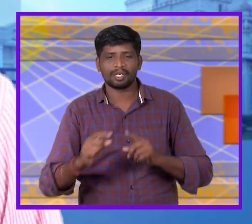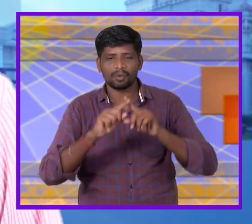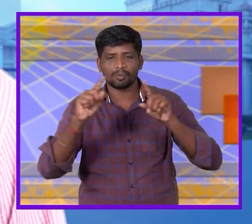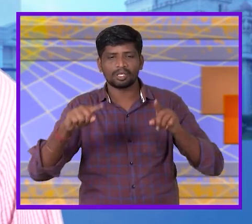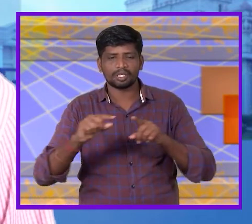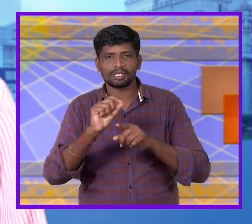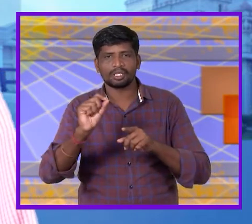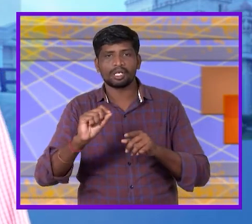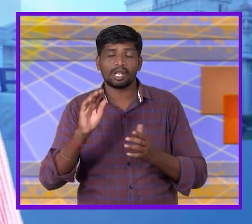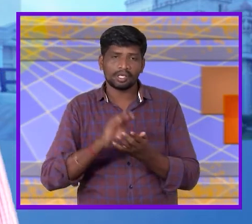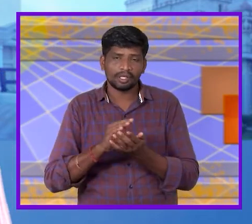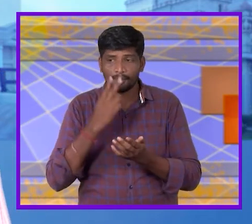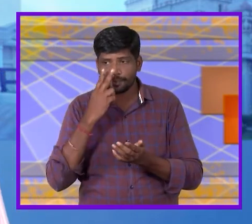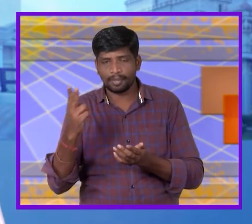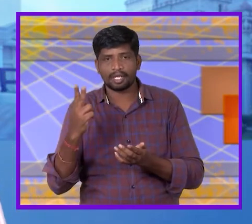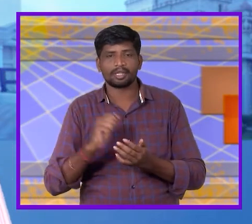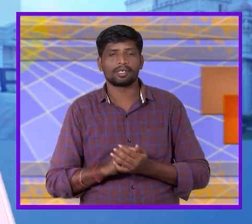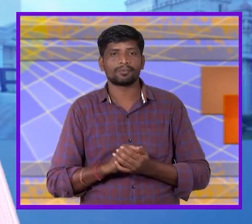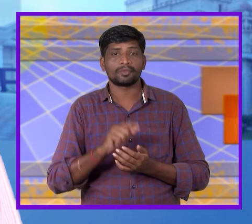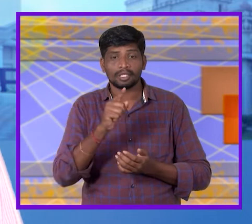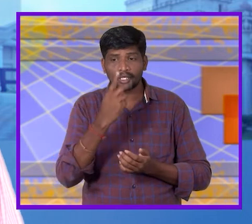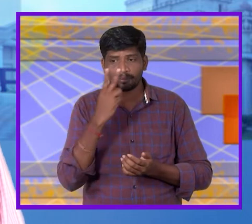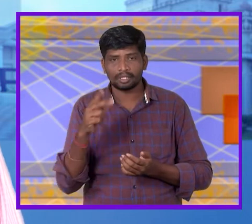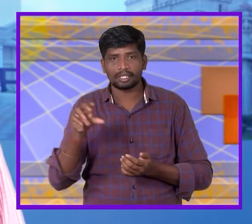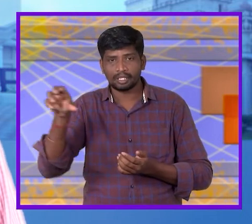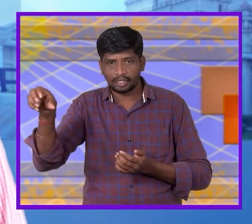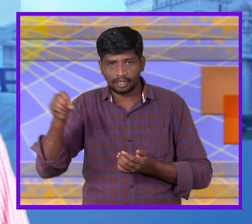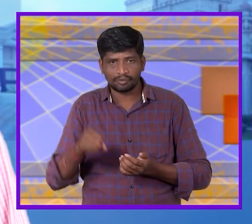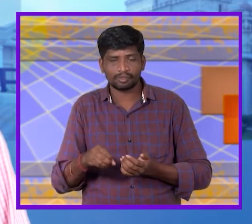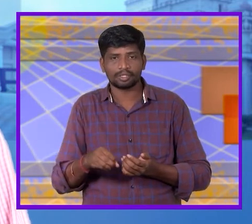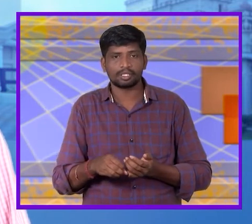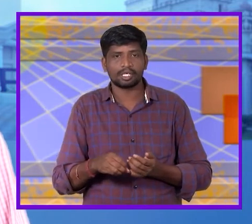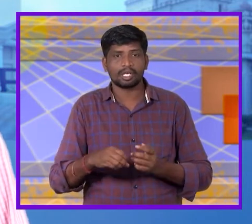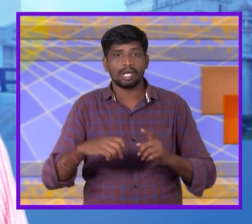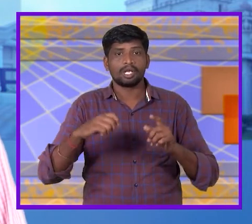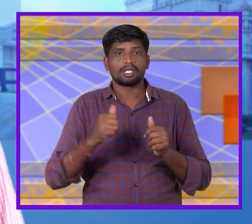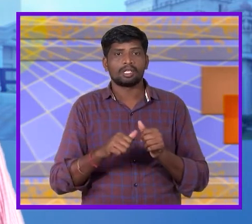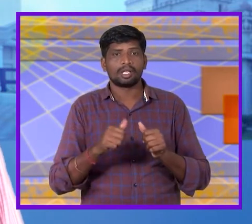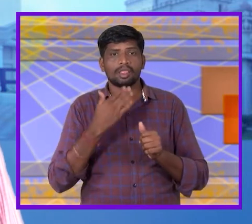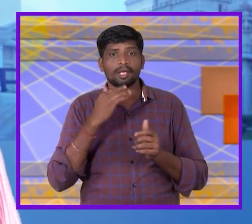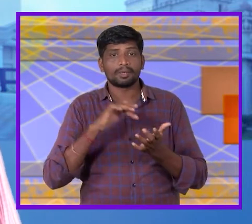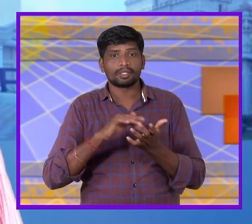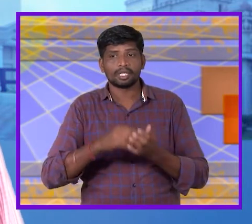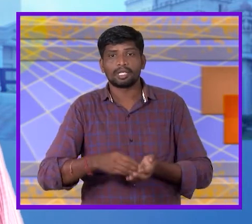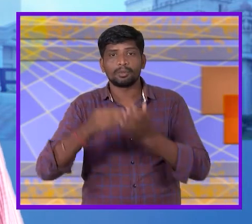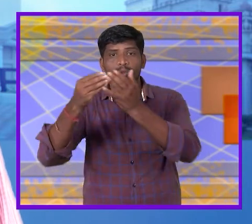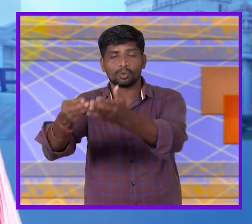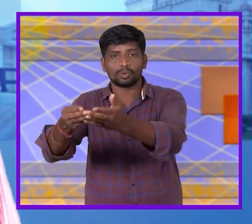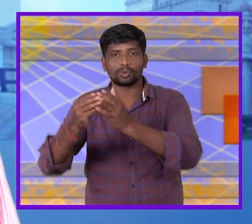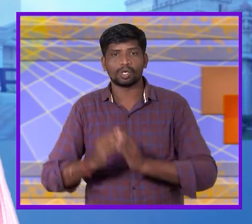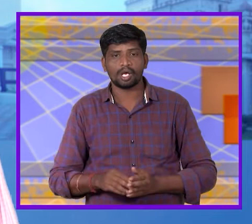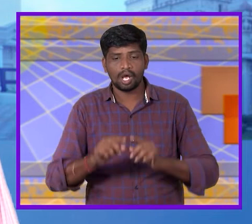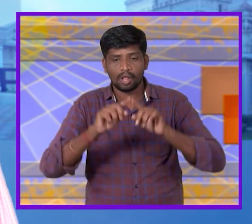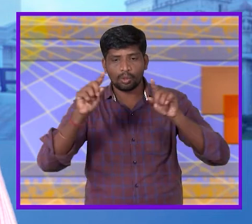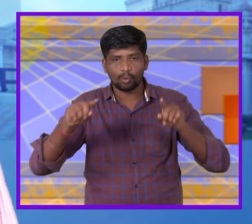அது எதுவாகவும் இருக்கட்டும், அதை நாம் தஞ்சை சரஸ்வதி மகால் நூலகத்தில் கொண்டு போய் அதை கொடுத்தோம்னா அந்த